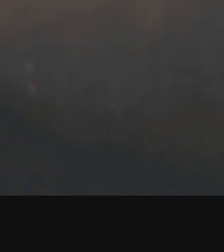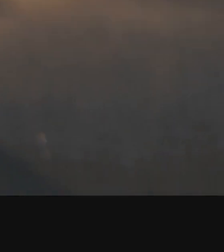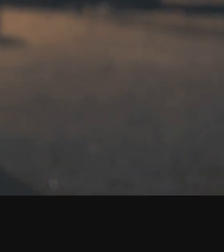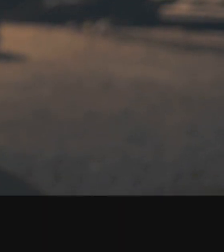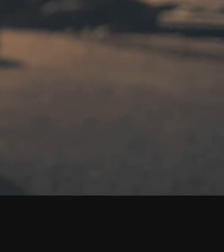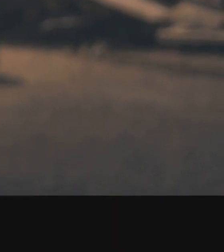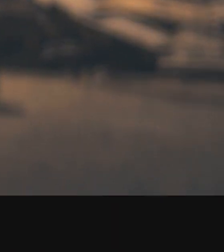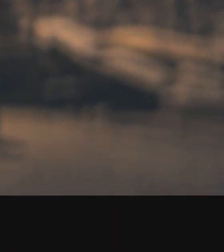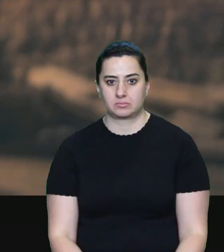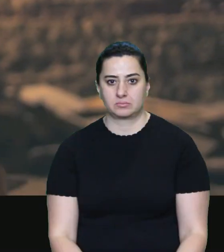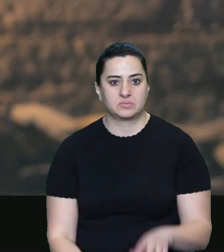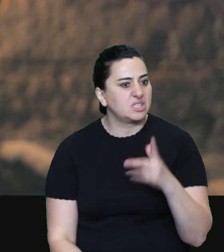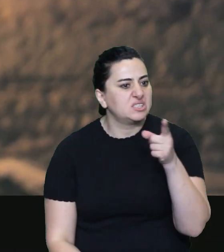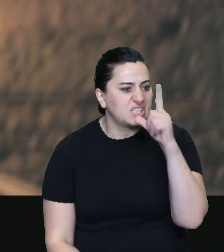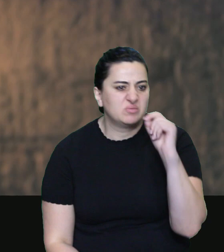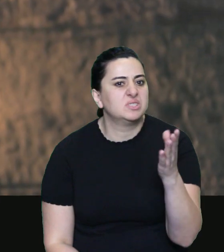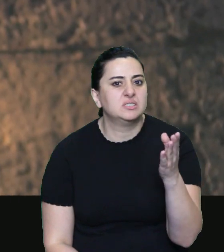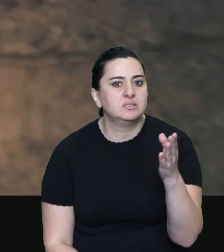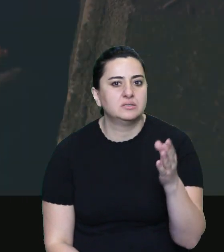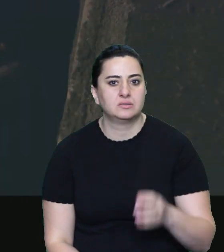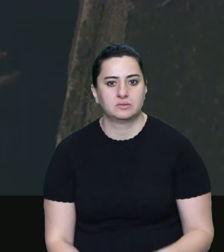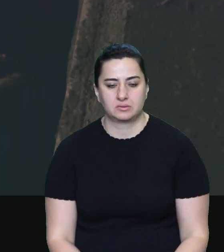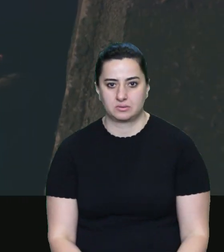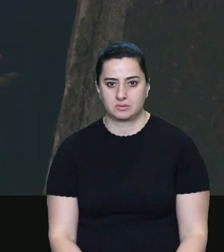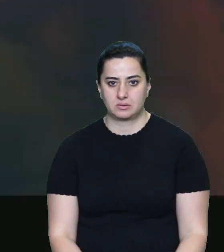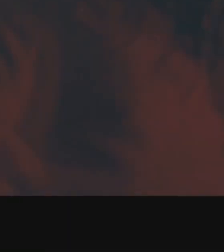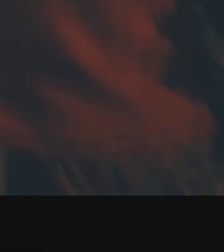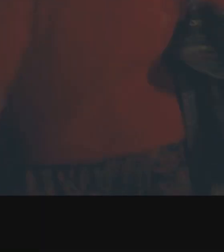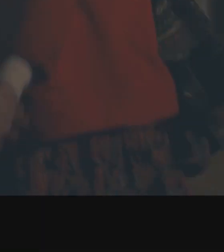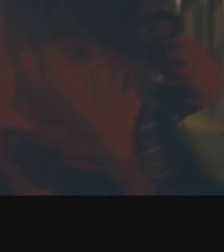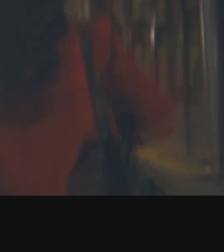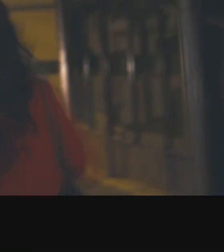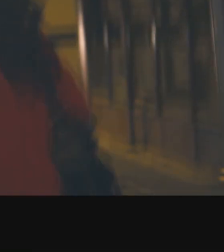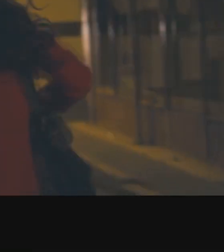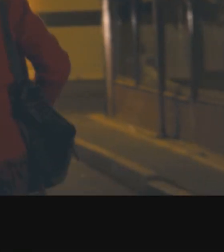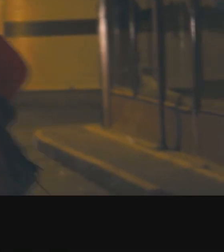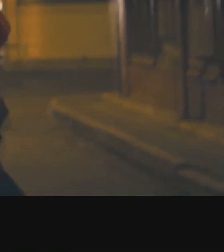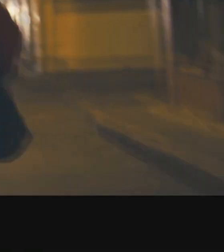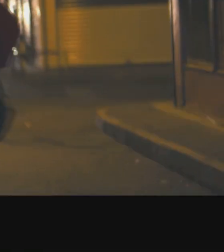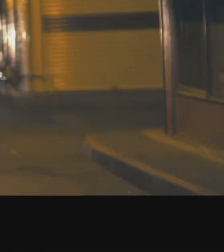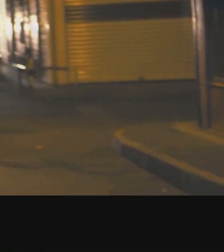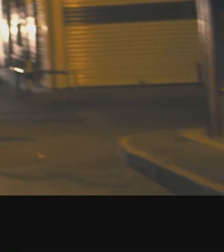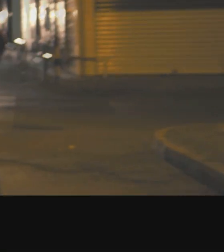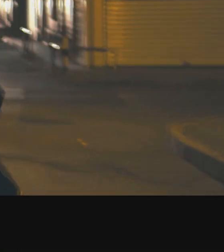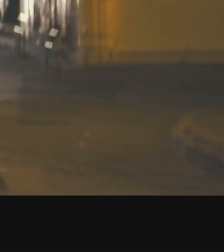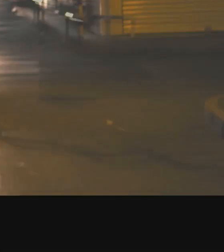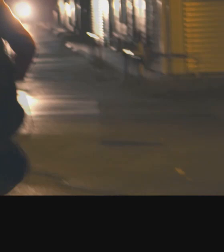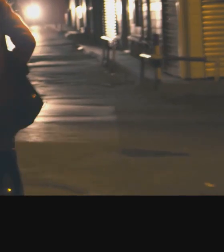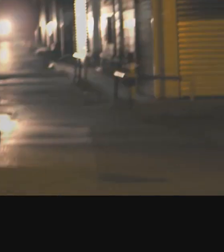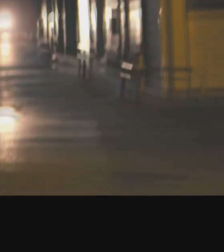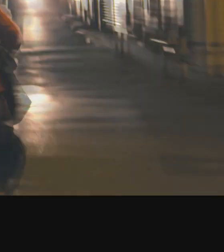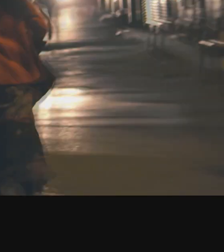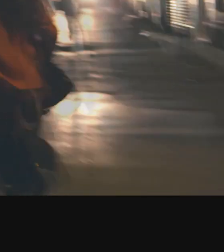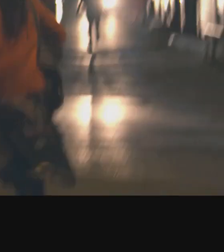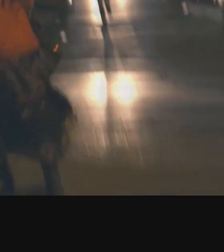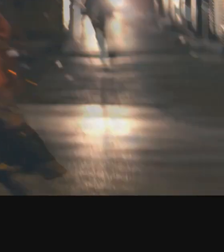doğru uzandı, kavrayıp kalktı. Lan kimsin lan sen? Adama sapladı, Sahra'nın elinden tutmuş koşuyorlar, akordiyonu yok.